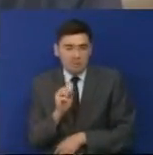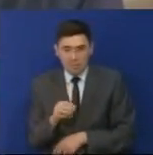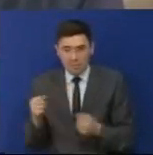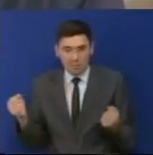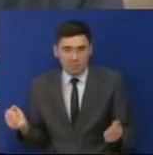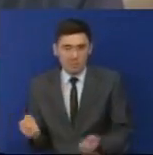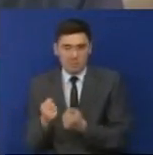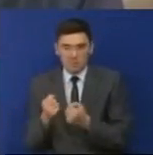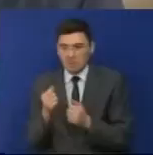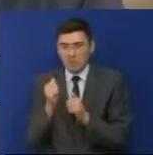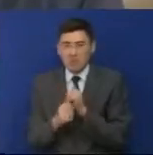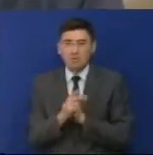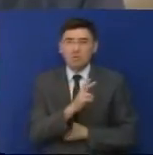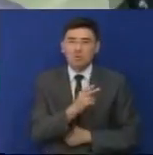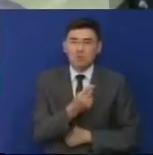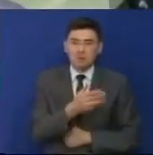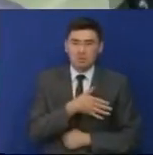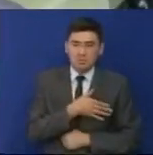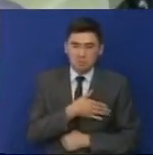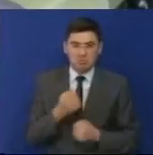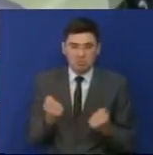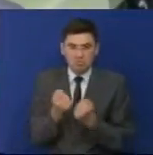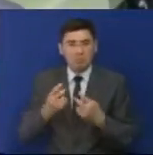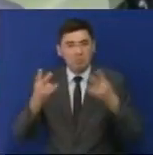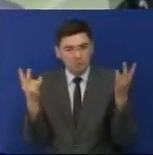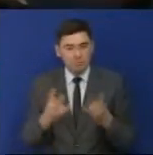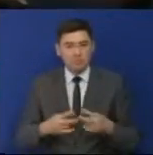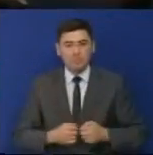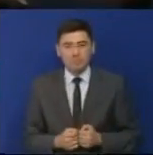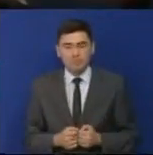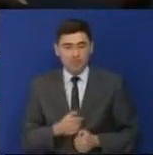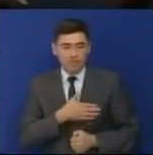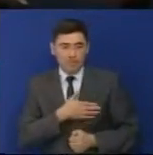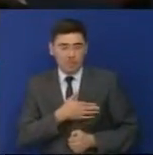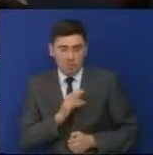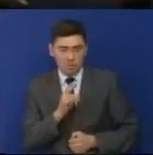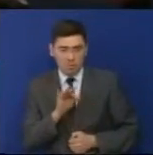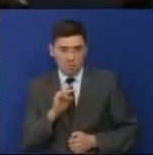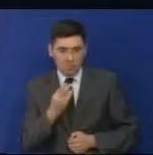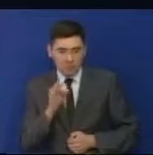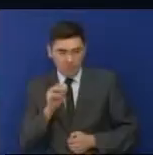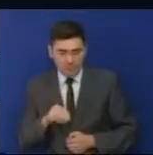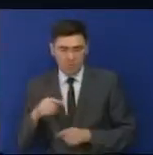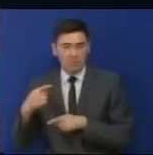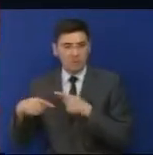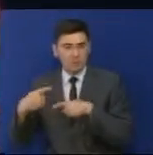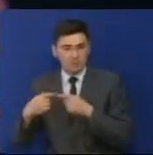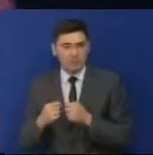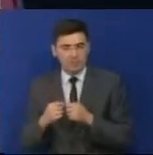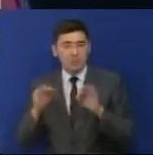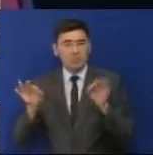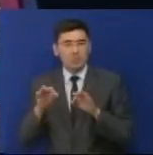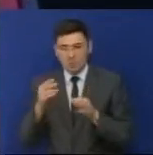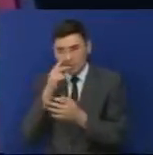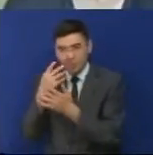жағынан, әрбір спонсорлар жағынан. Шаһарымызда қайырымдылық концерттерін өткізу дәстүрге айналған. Шара барысында музыкалық